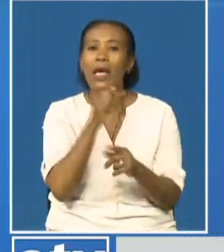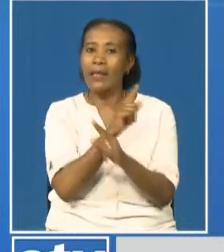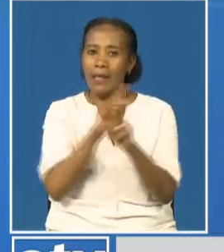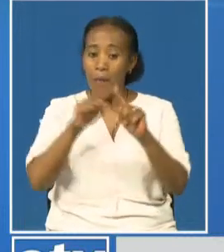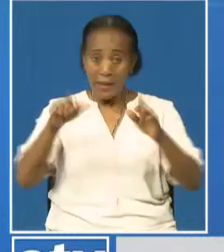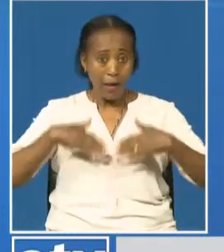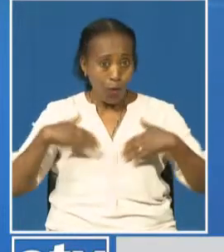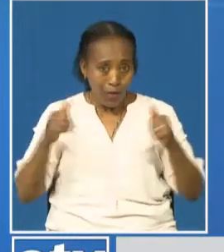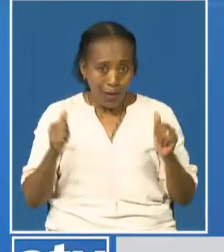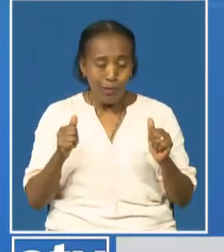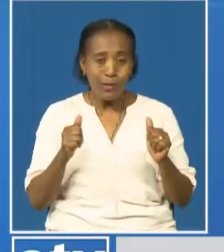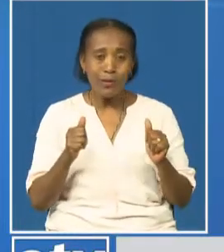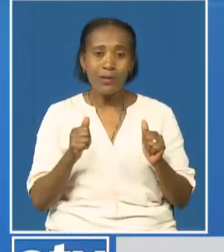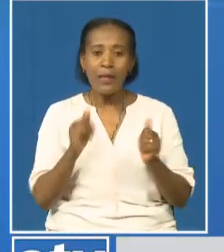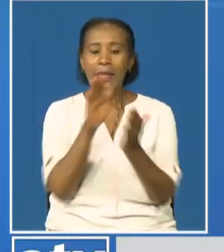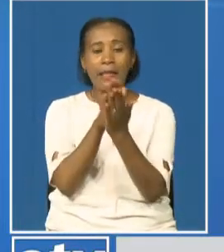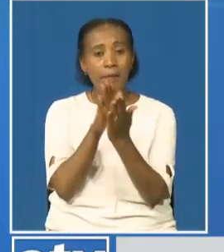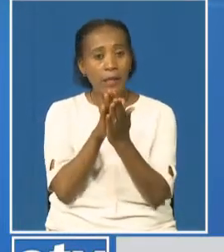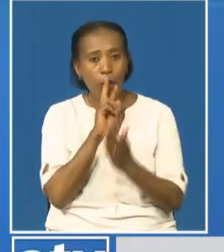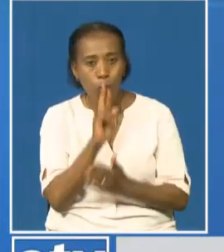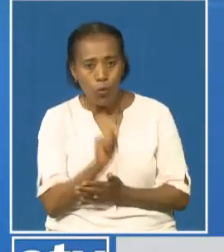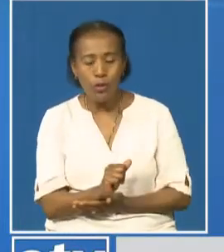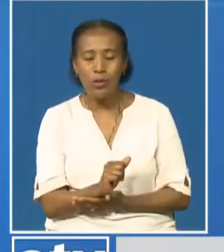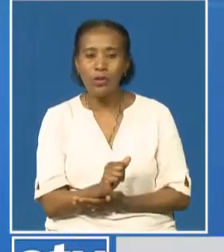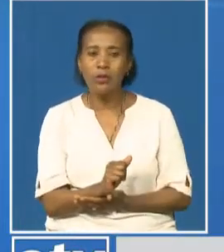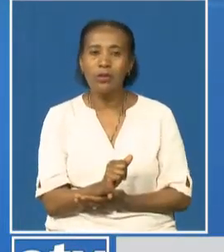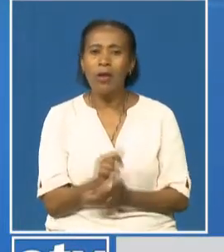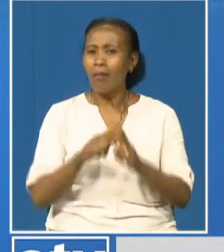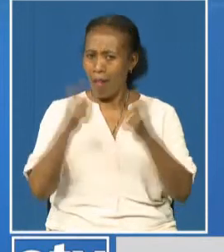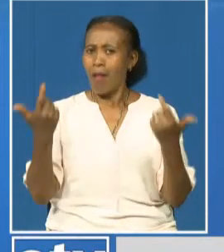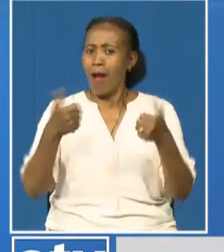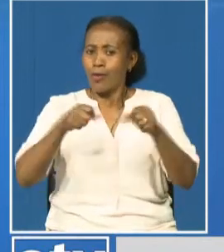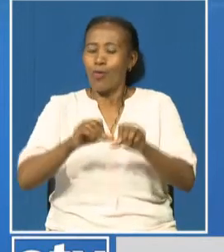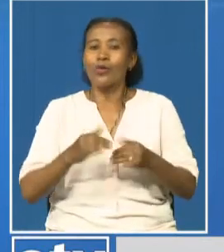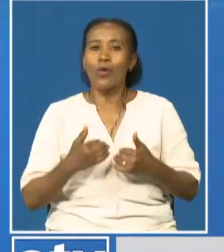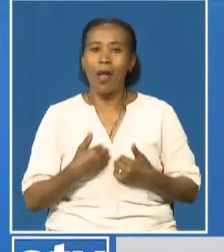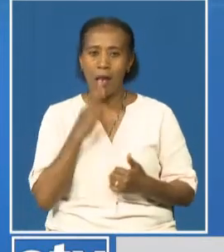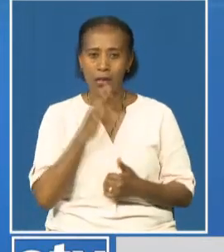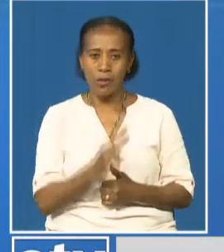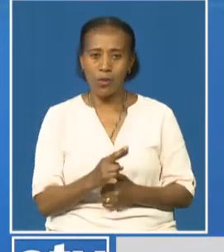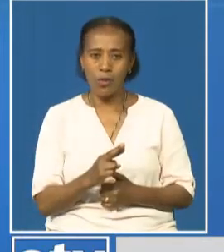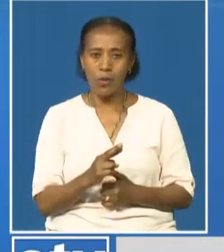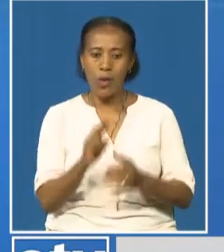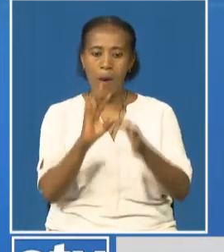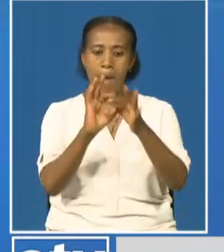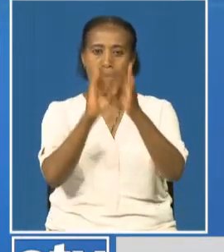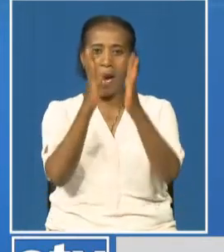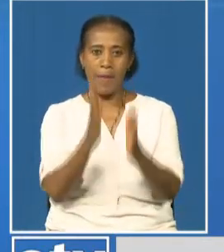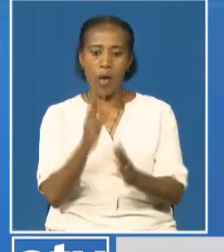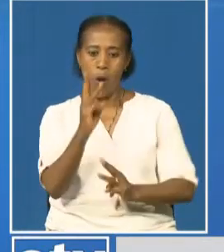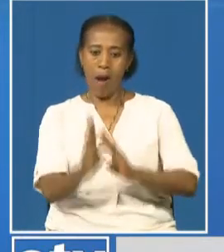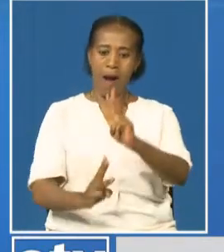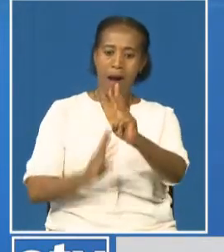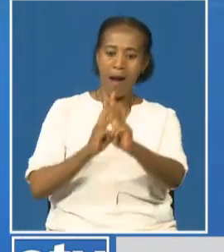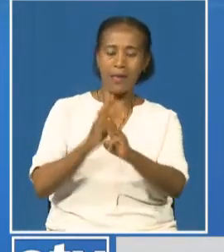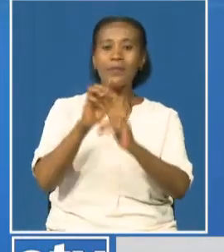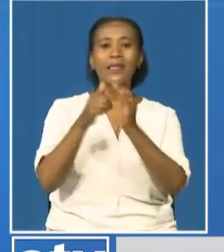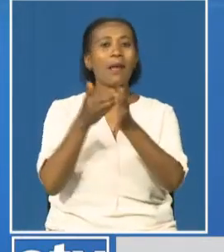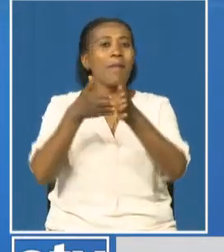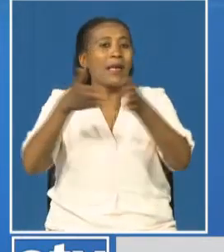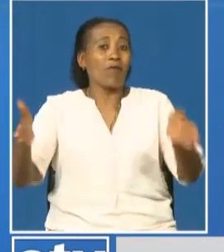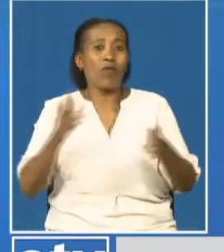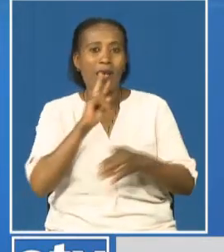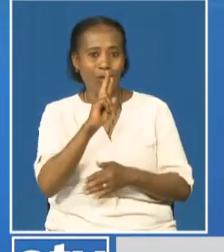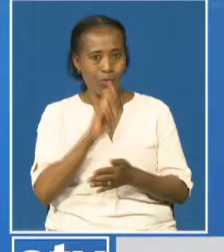በተለይ ለወጣቶች ትምህርት ቤቶች ትልቅ አስተዋጽኦ ያላቸው ማህበራዊ ዓለማቸውን ስለሚያሰፉላቸው